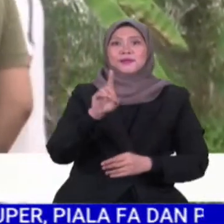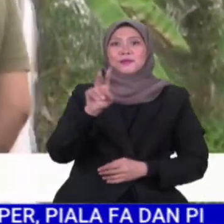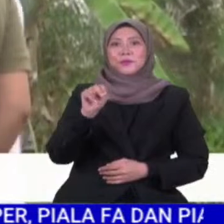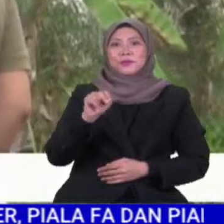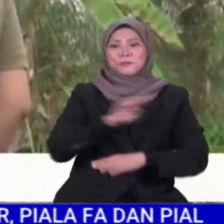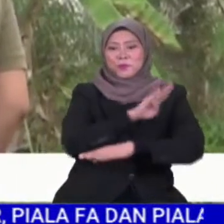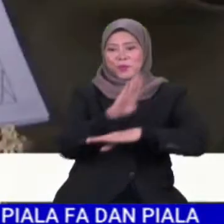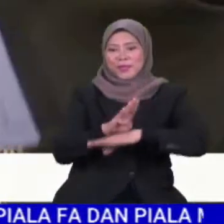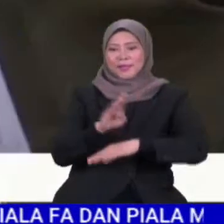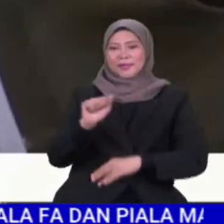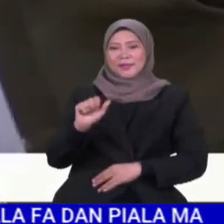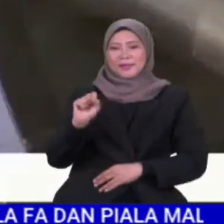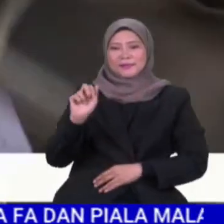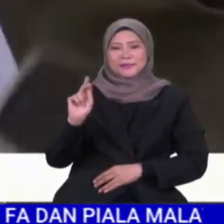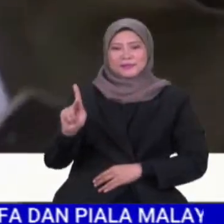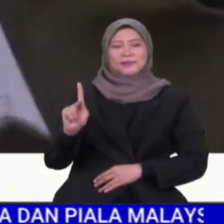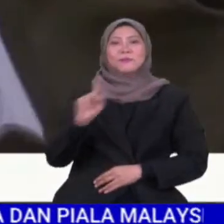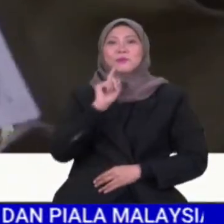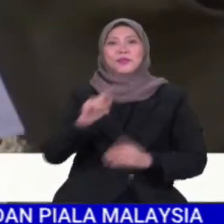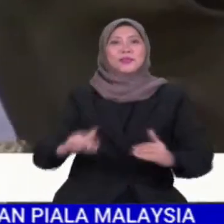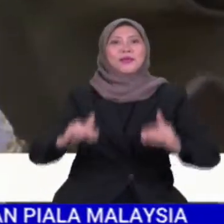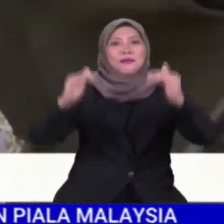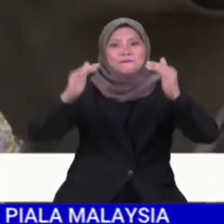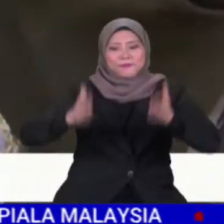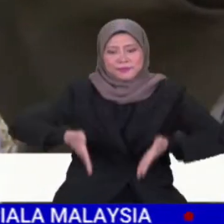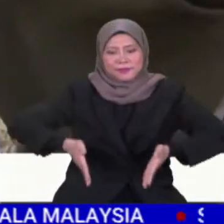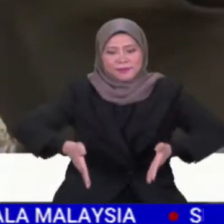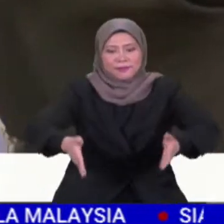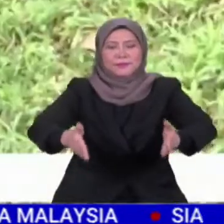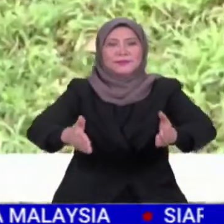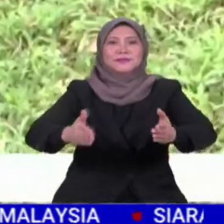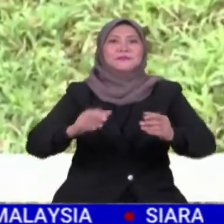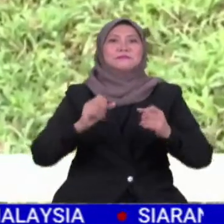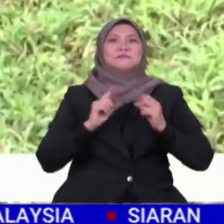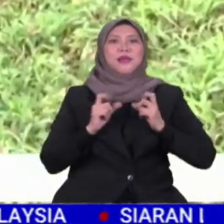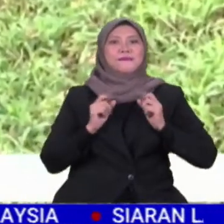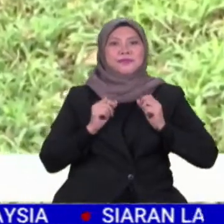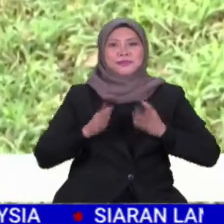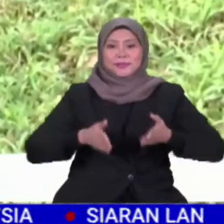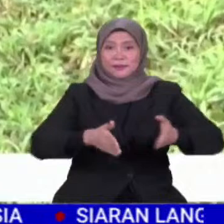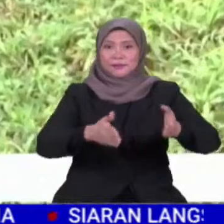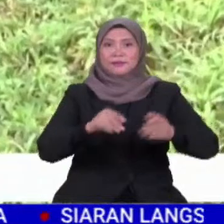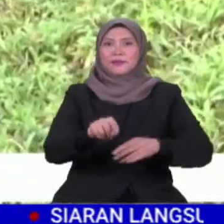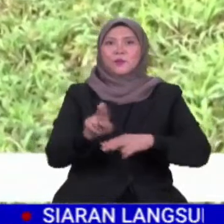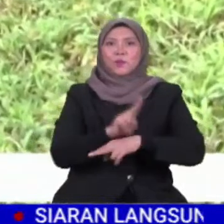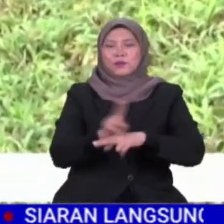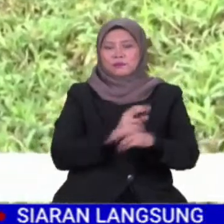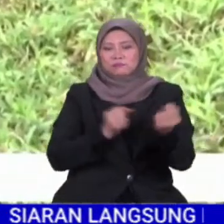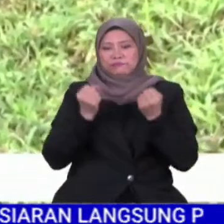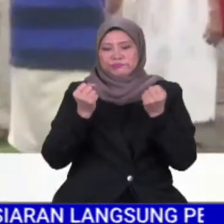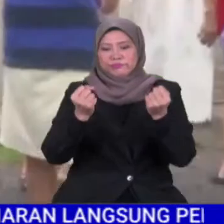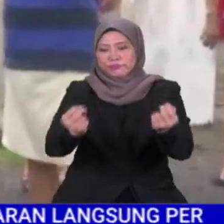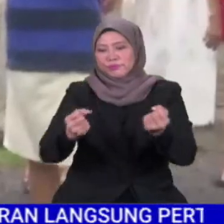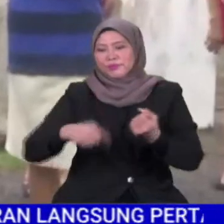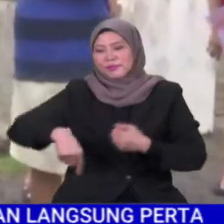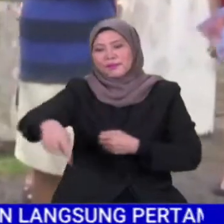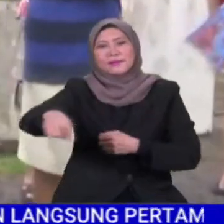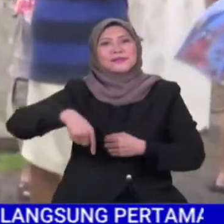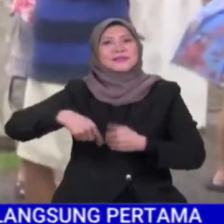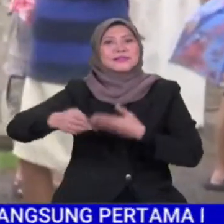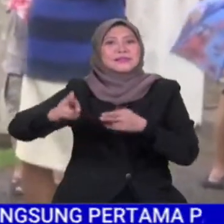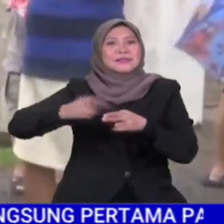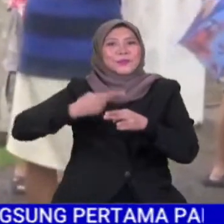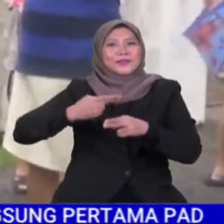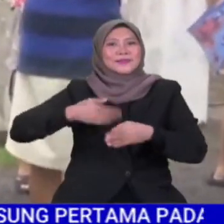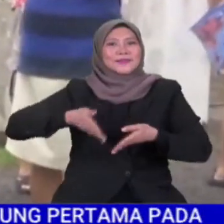Bukit Asik antaranya adalah naik taraf jalan di tanah persendirian yang digunakan oleh orang awam di Sibu sebagai jalan